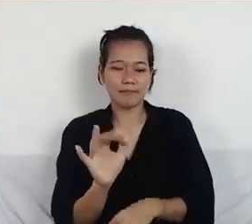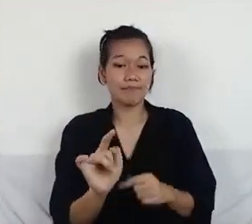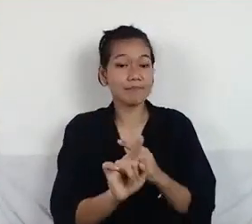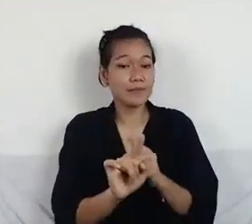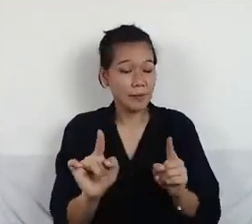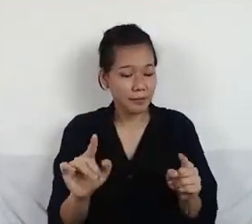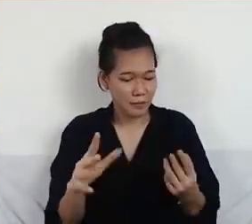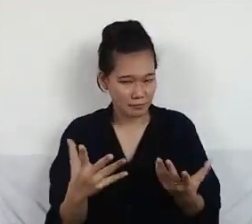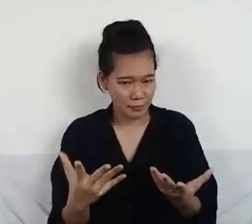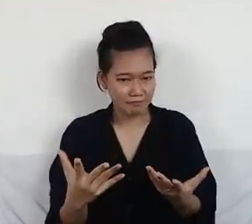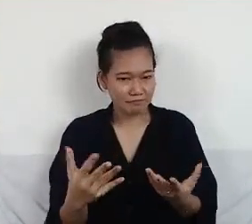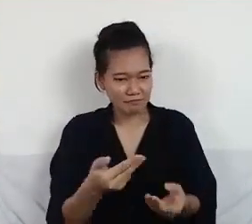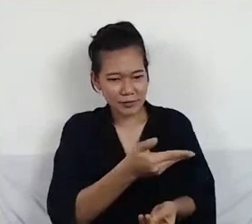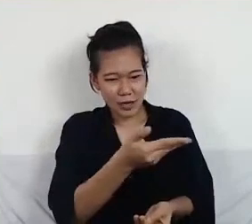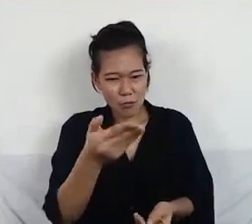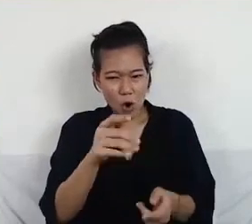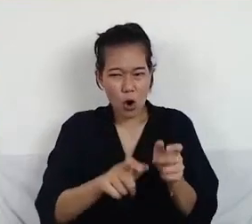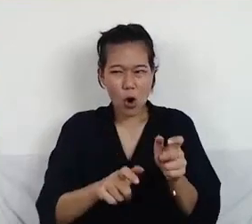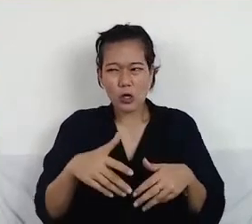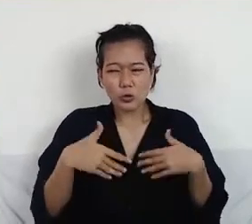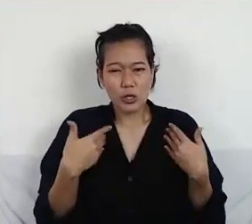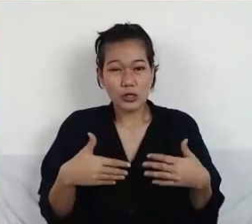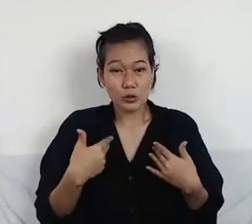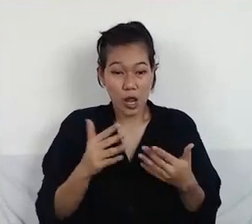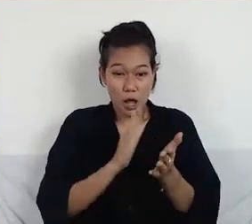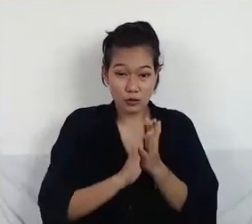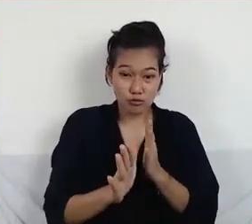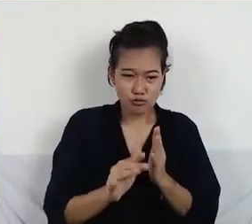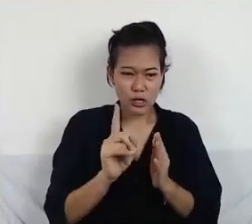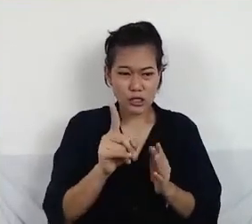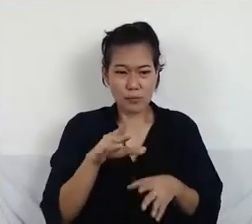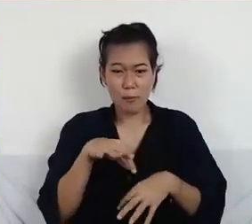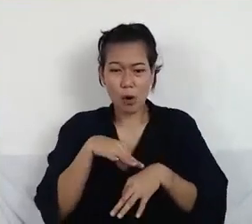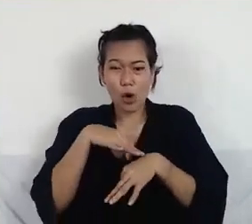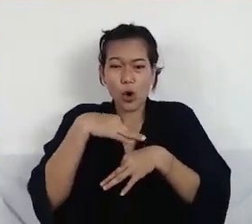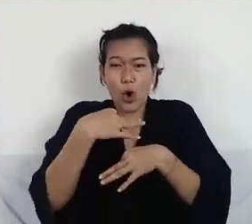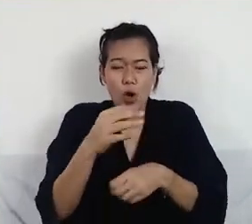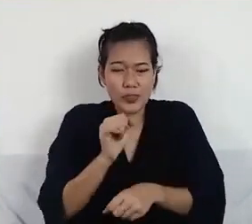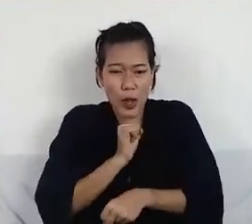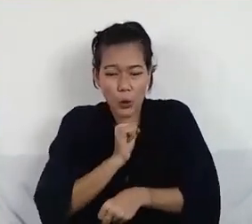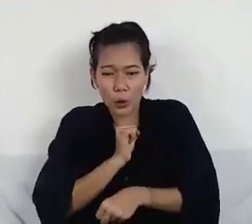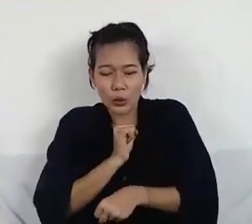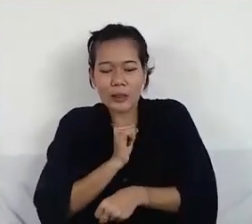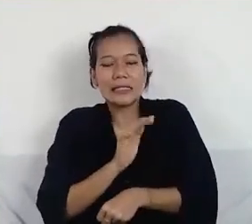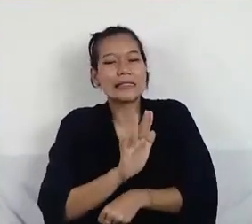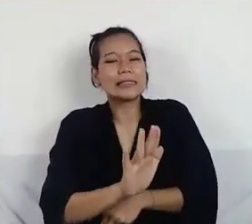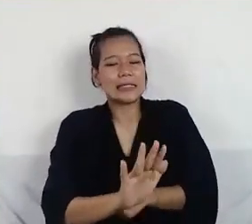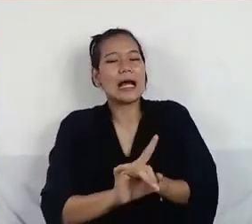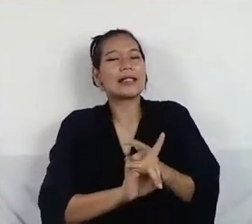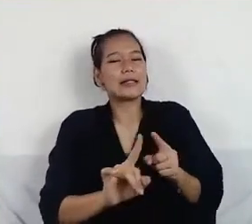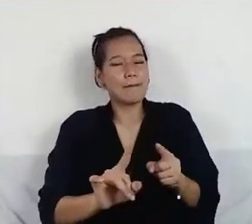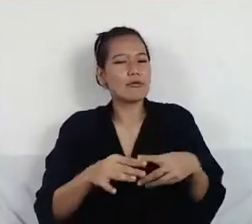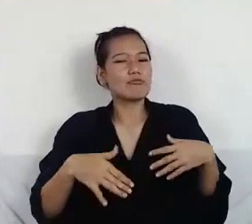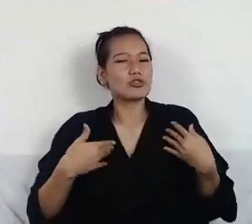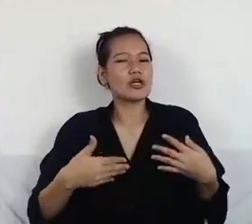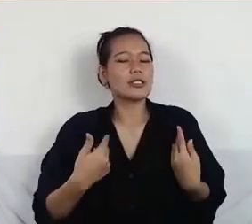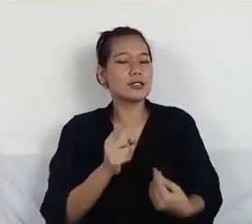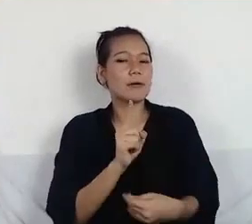demikian, janganlah bersukacita karena roh-roh itu takluk kepadamu, tetapi